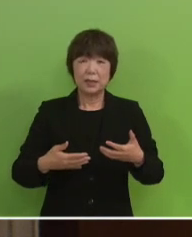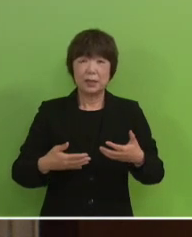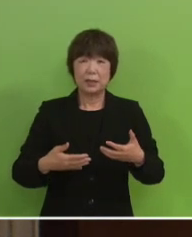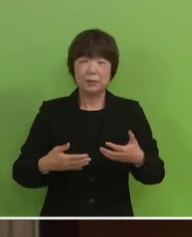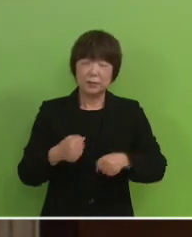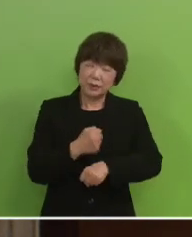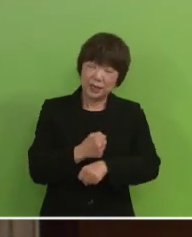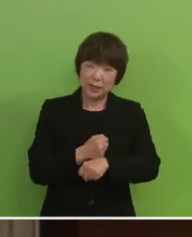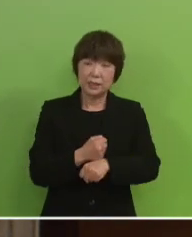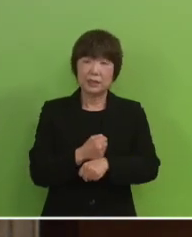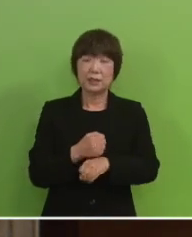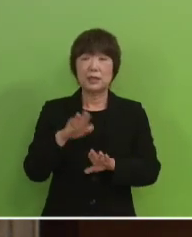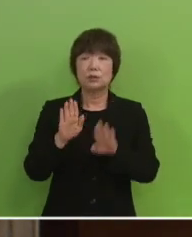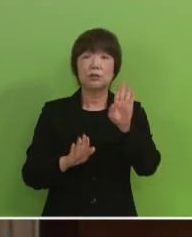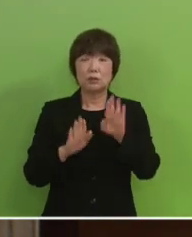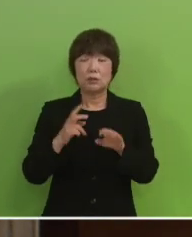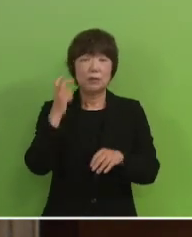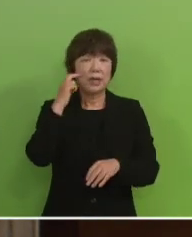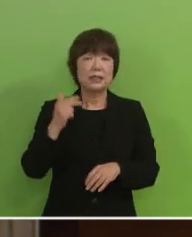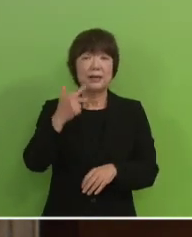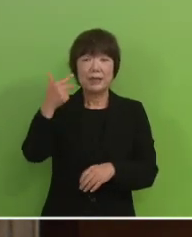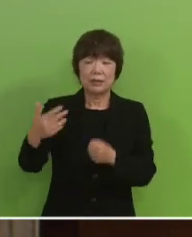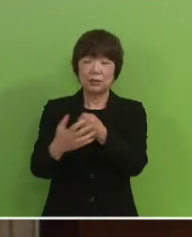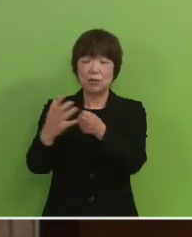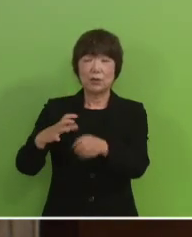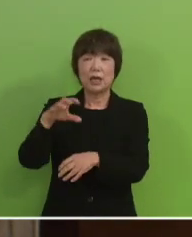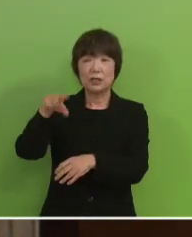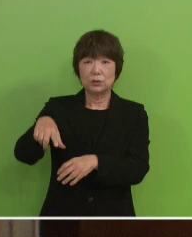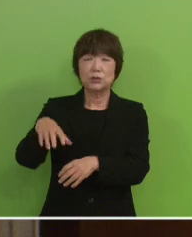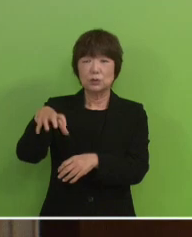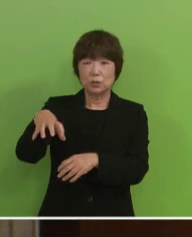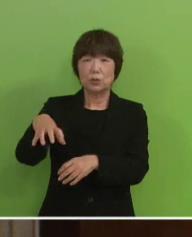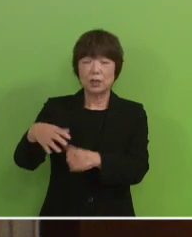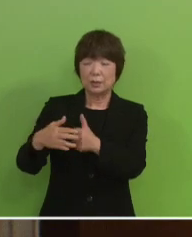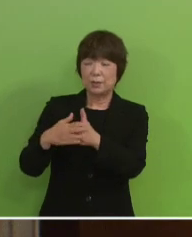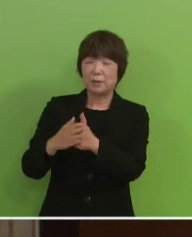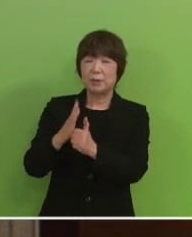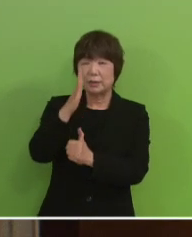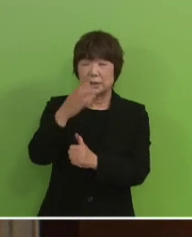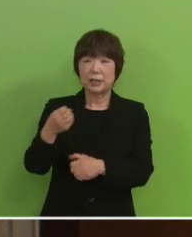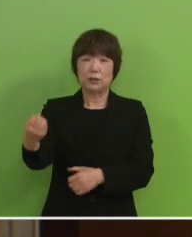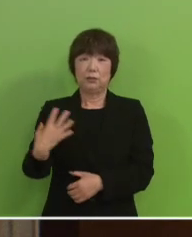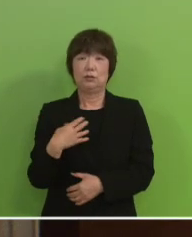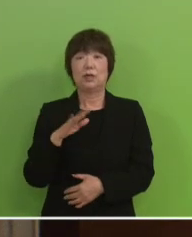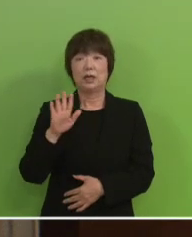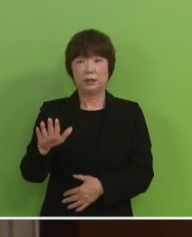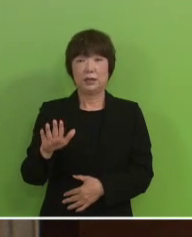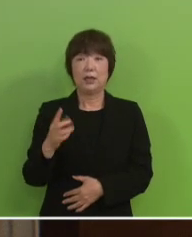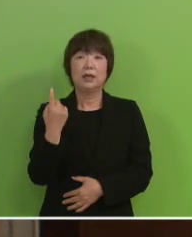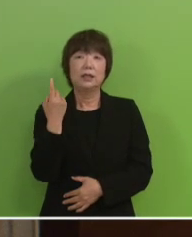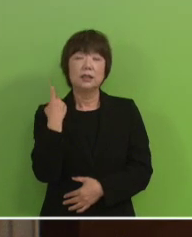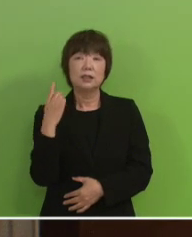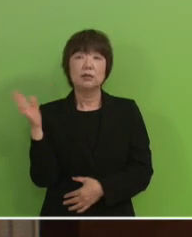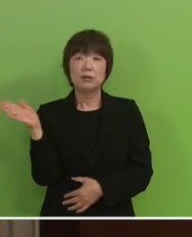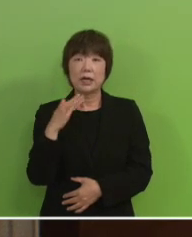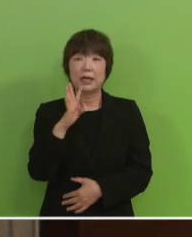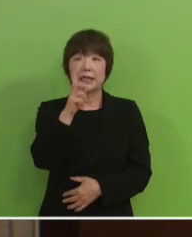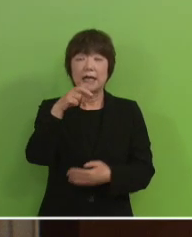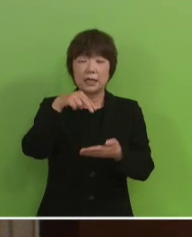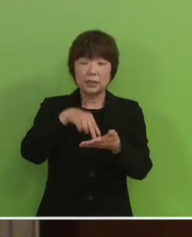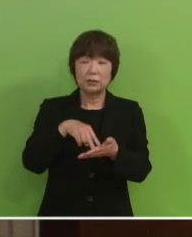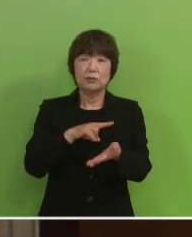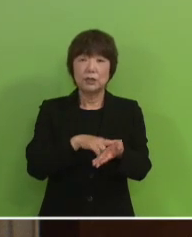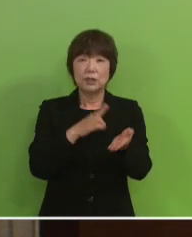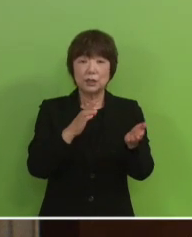あるということで松山市保健所からもまあヘルプの要請がきましたって昨日から県立医療技術